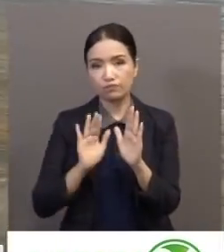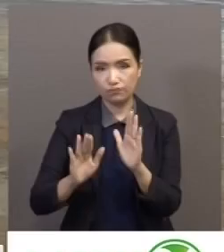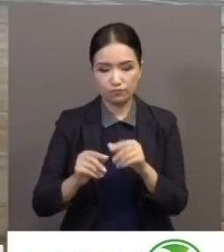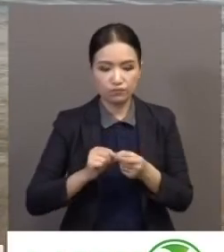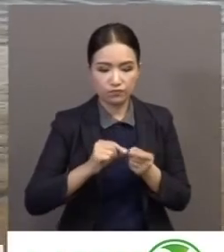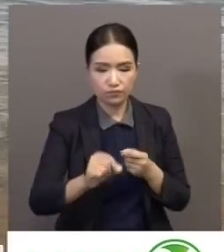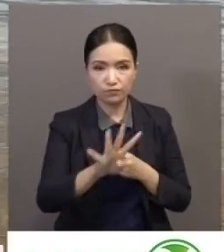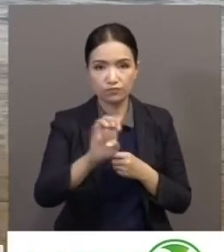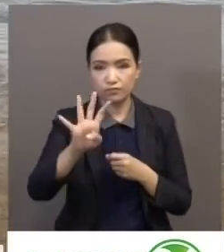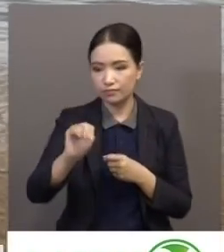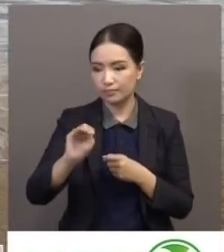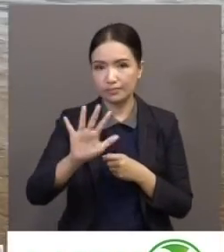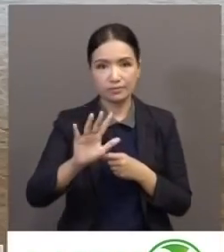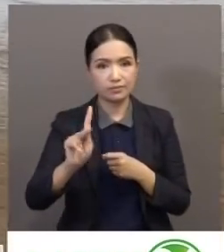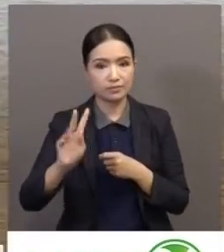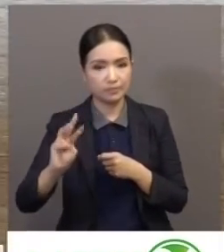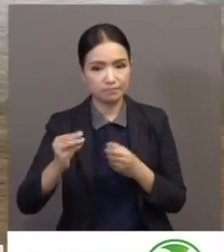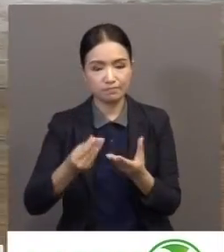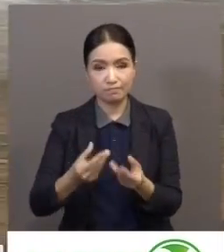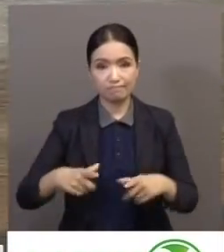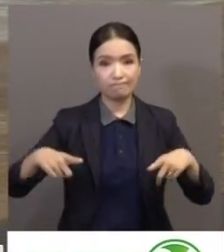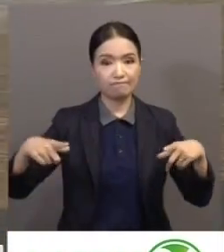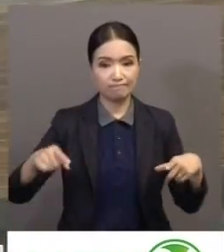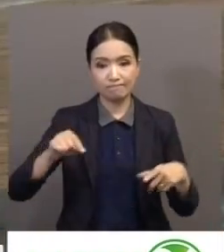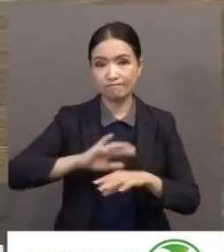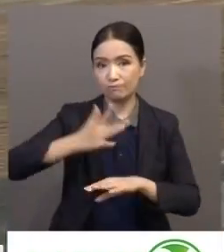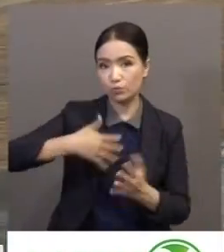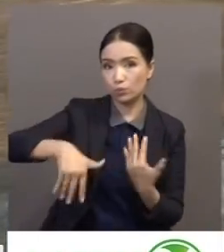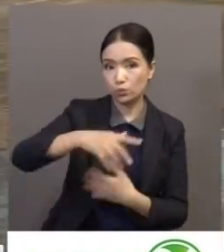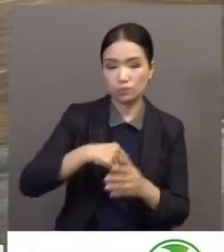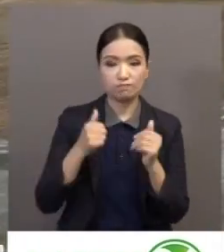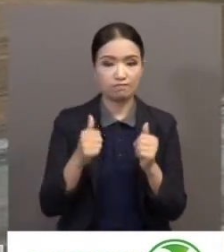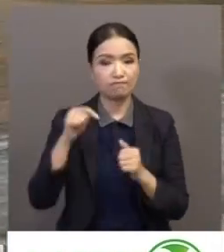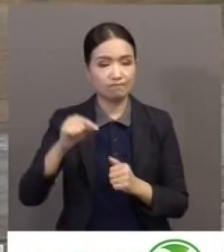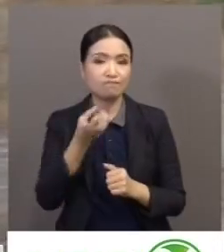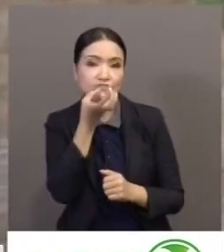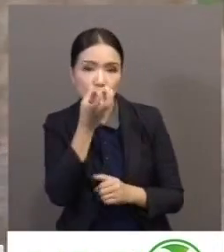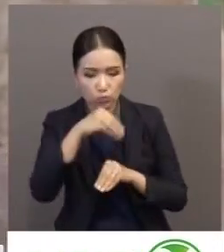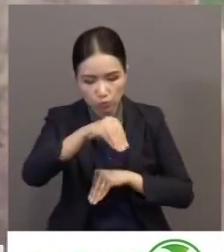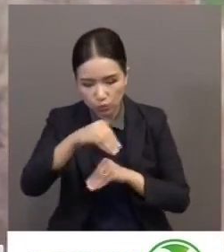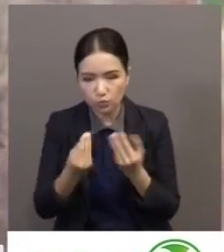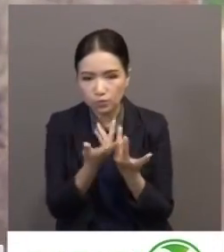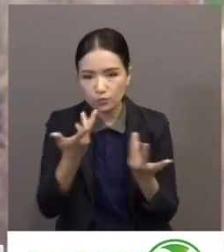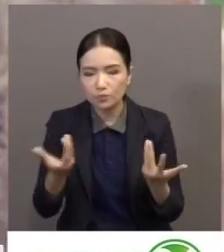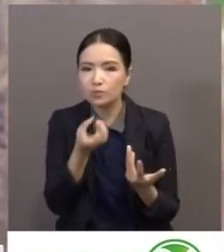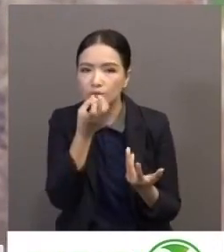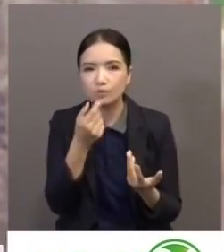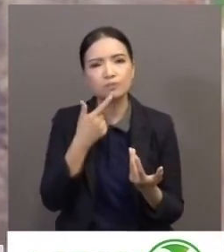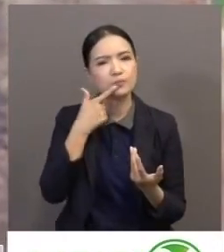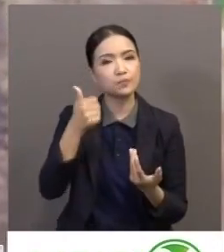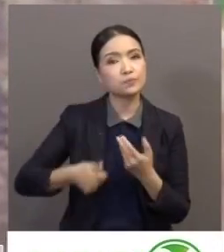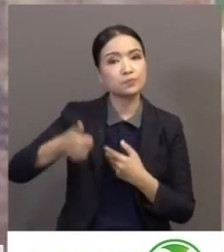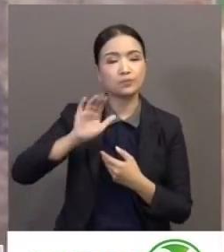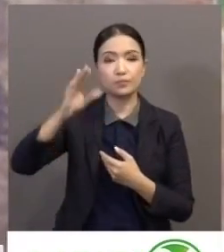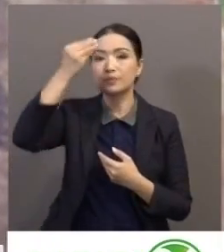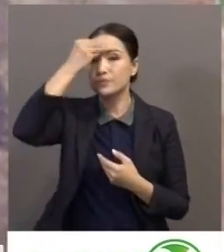ราว445กิโลเมตรพื้นที่อันอุดมสมบูรณ์ทำให้ที่นี่เป็นแหล่งปลูกข้าวที่รสชาติอร่อยในญี่ปุ่นและ